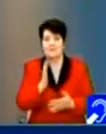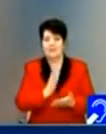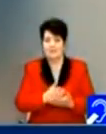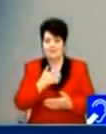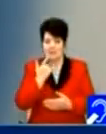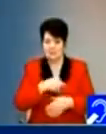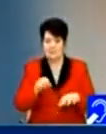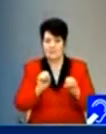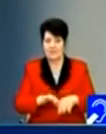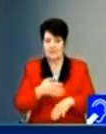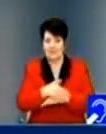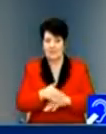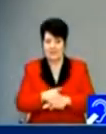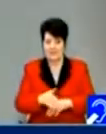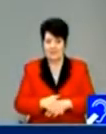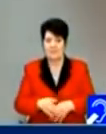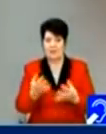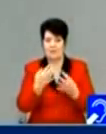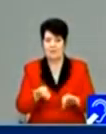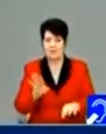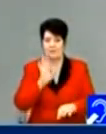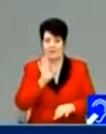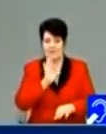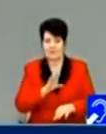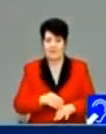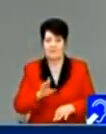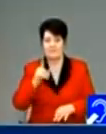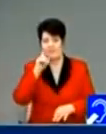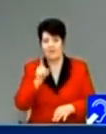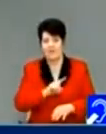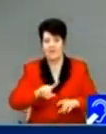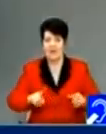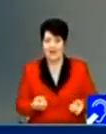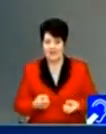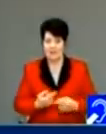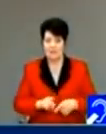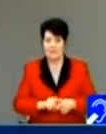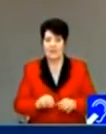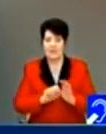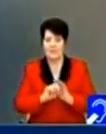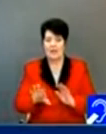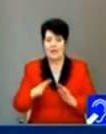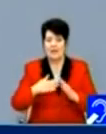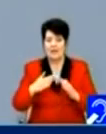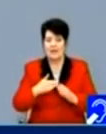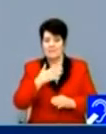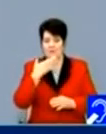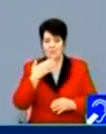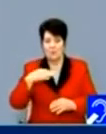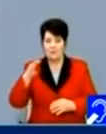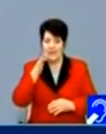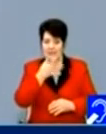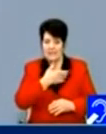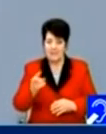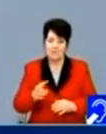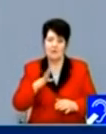au descins la adresa indicată, au eliberat fetița și l-au reținut pe fratele său. Acesta era plecat de acasă de mai mult timp, iar procurorii spun că a